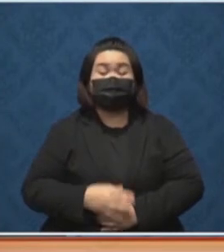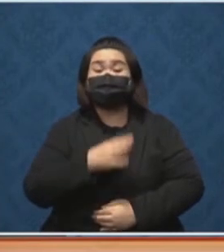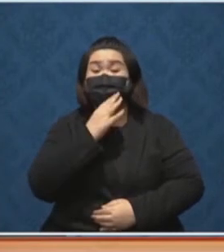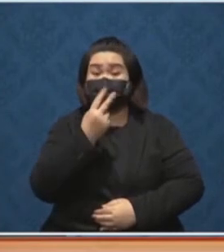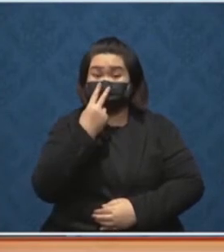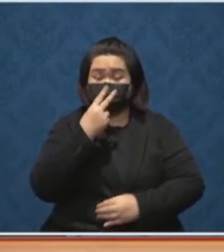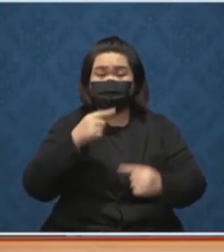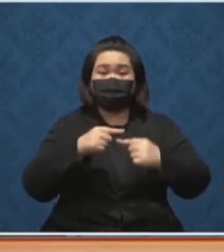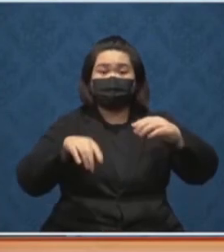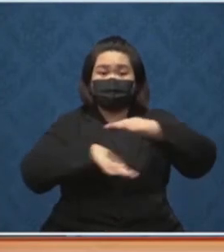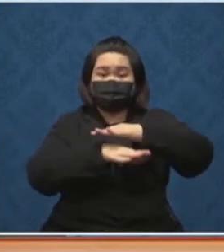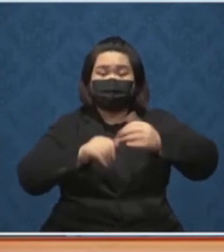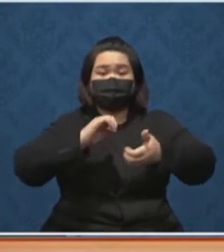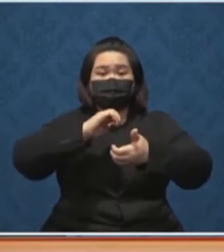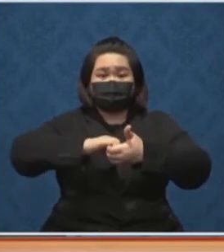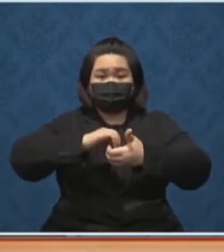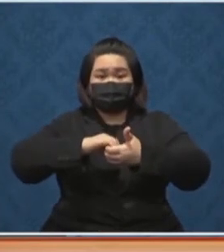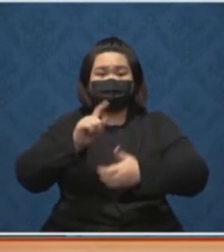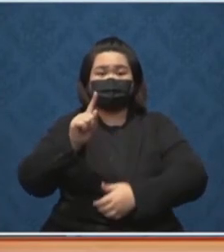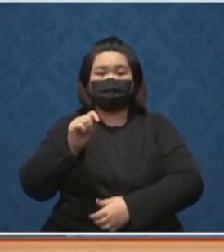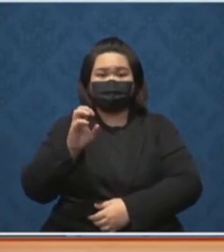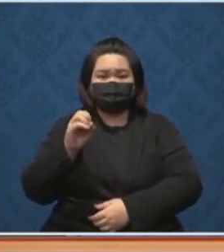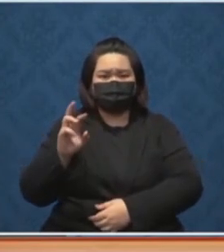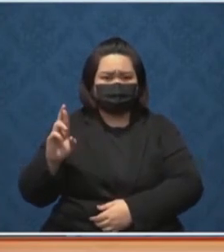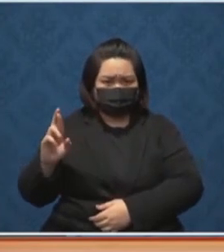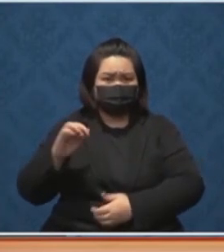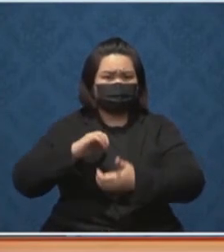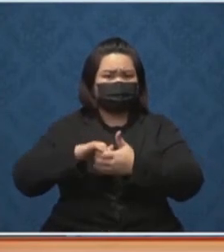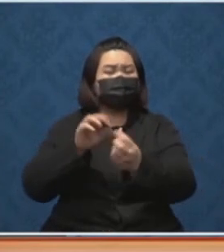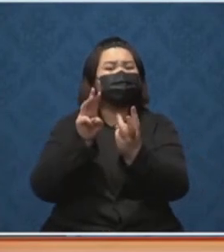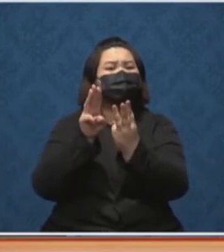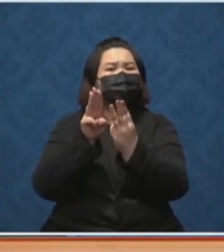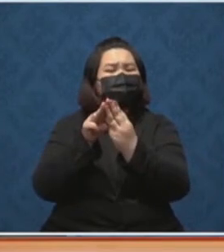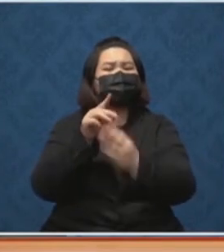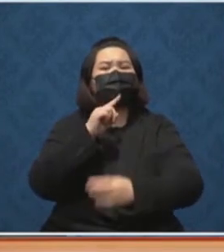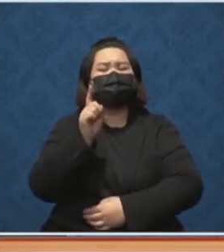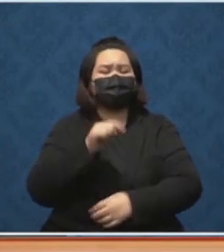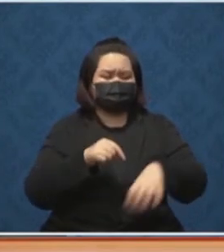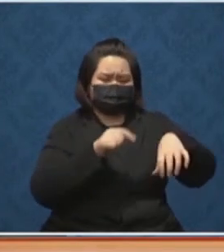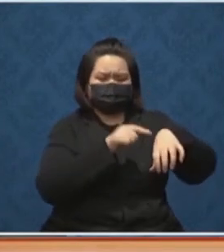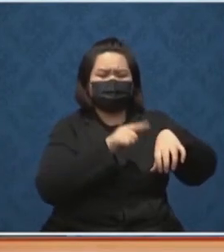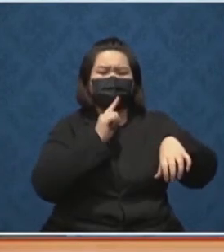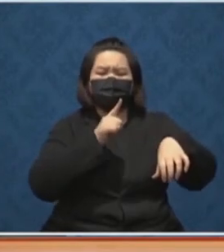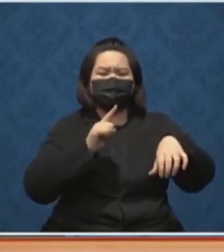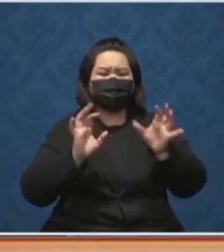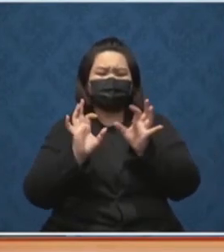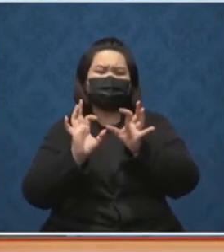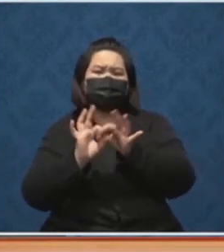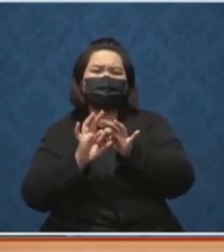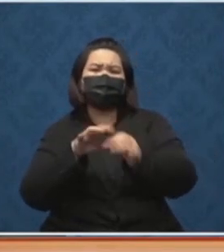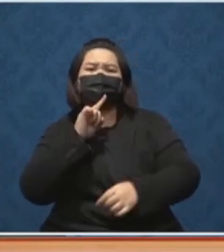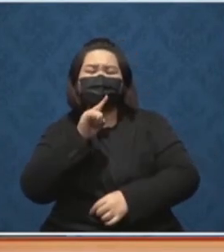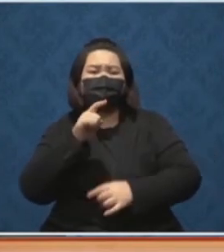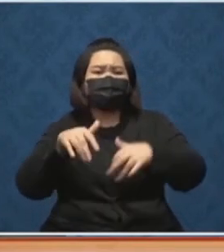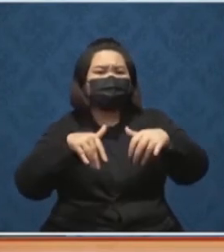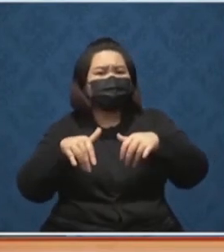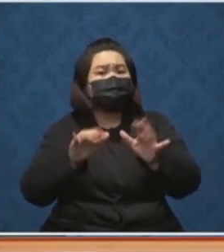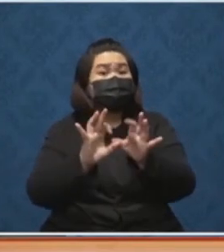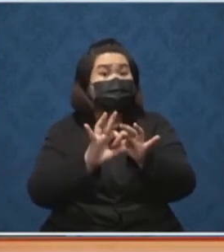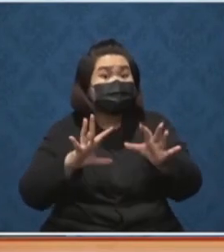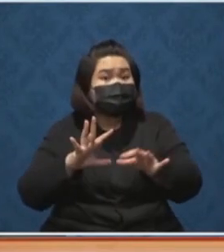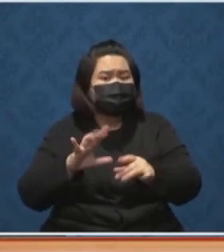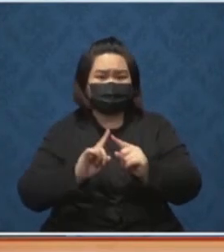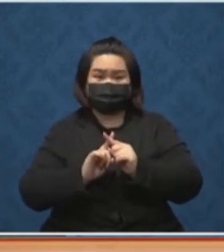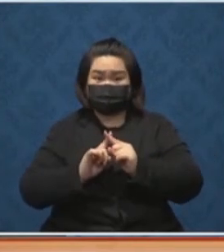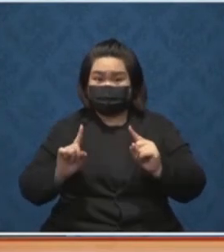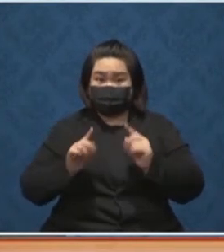อกสารTOR ของศูนยที่ยืนยัมาตลอดวาตัวเองไมกี่ยวของอะไรกัการดำเิคดีประชาชนเลยเราก็จะพบว